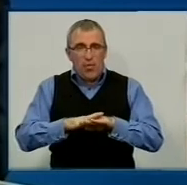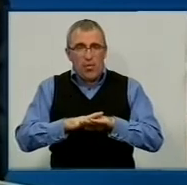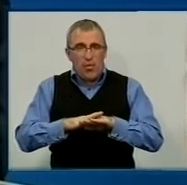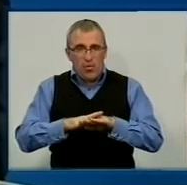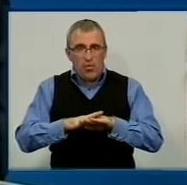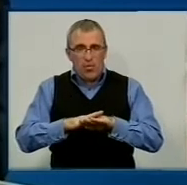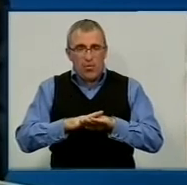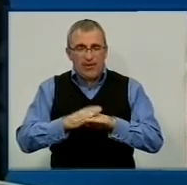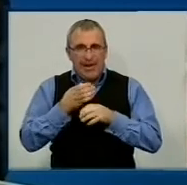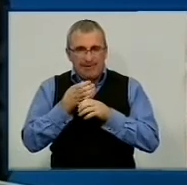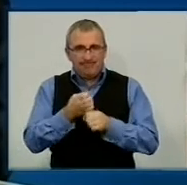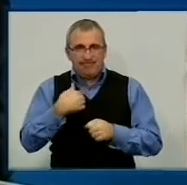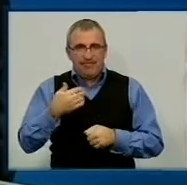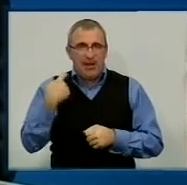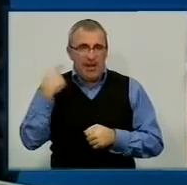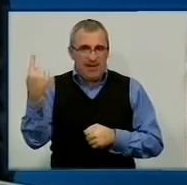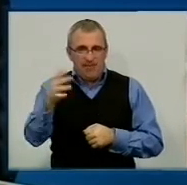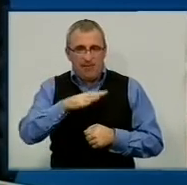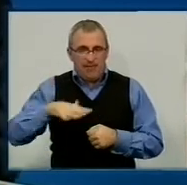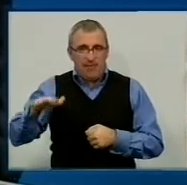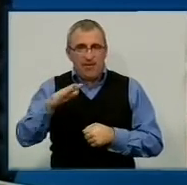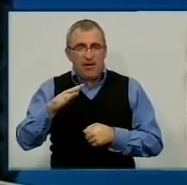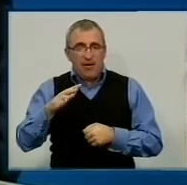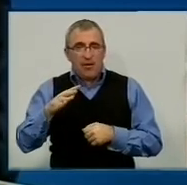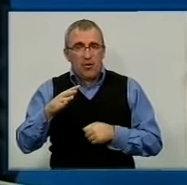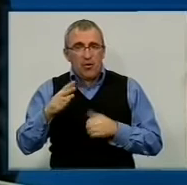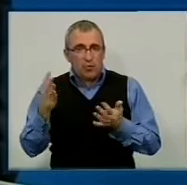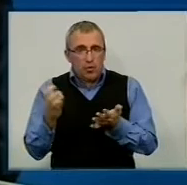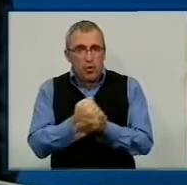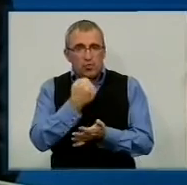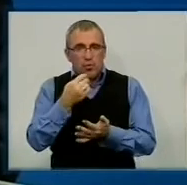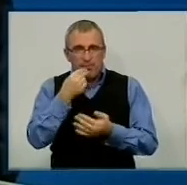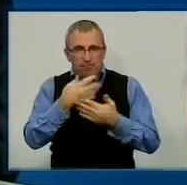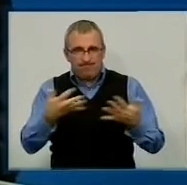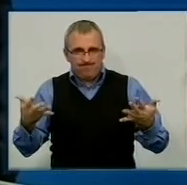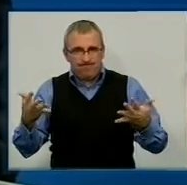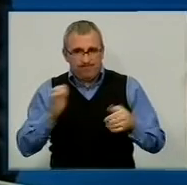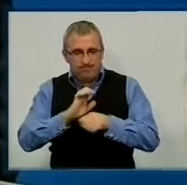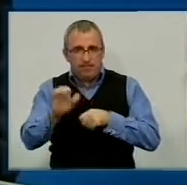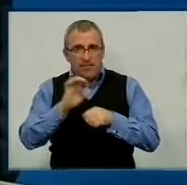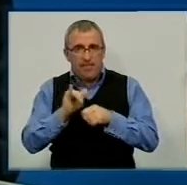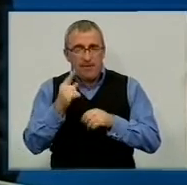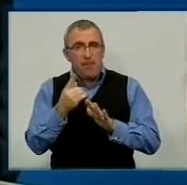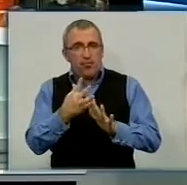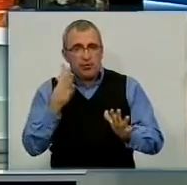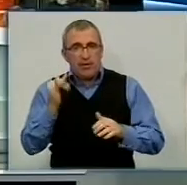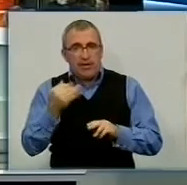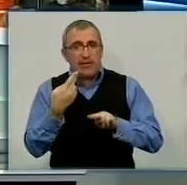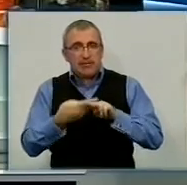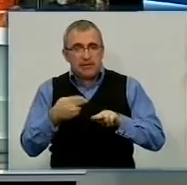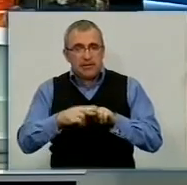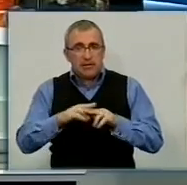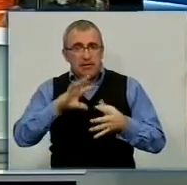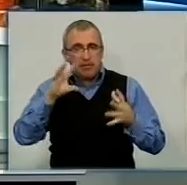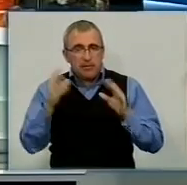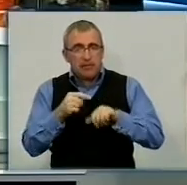держави ми зуміли наростити обсяги виробництва продовольчих товарів в першу чергу і це суттєво